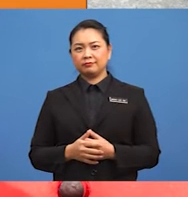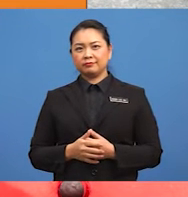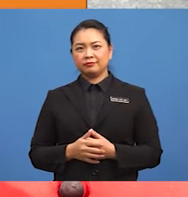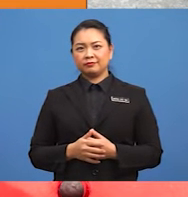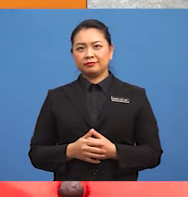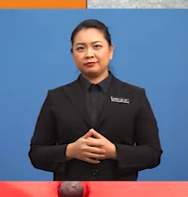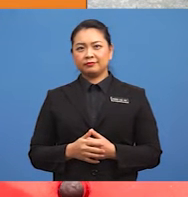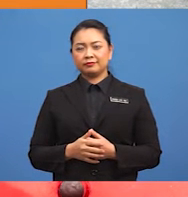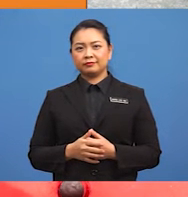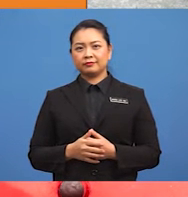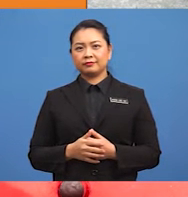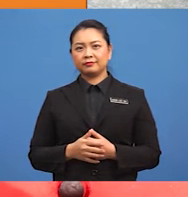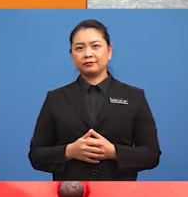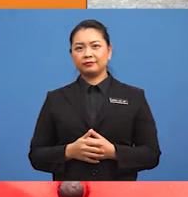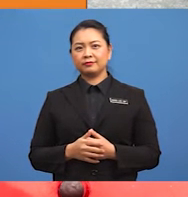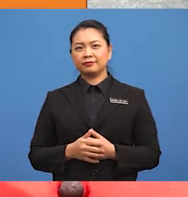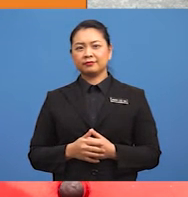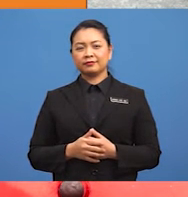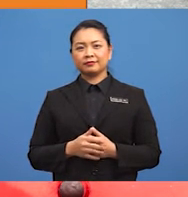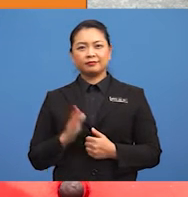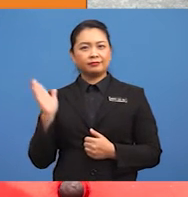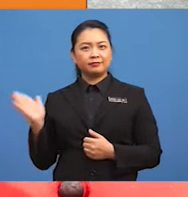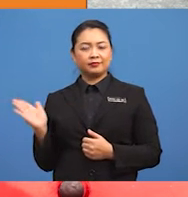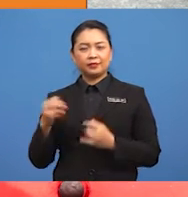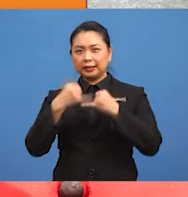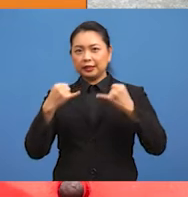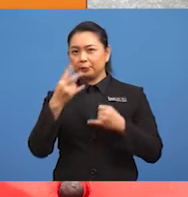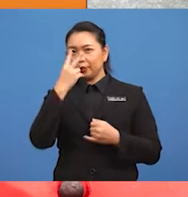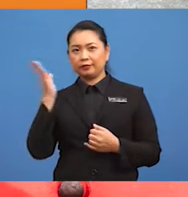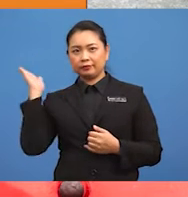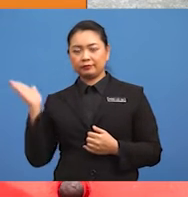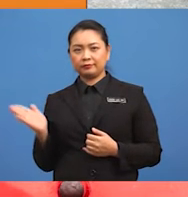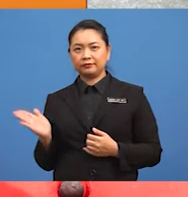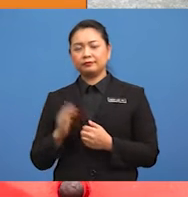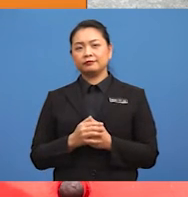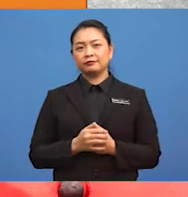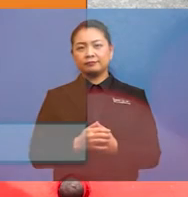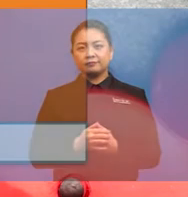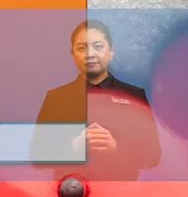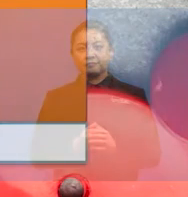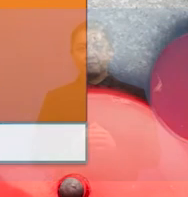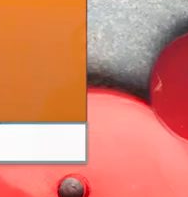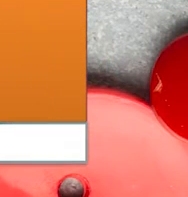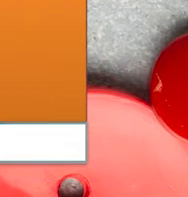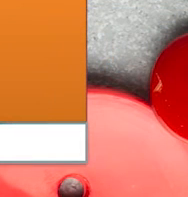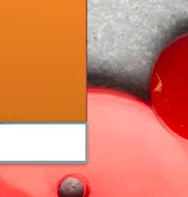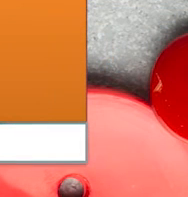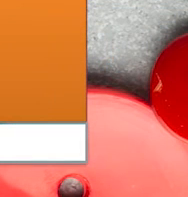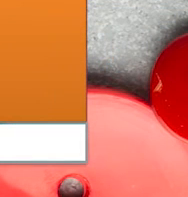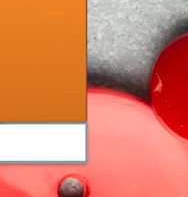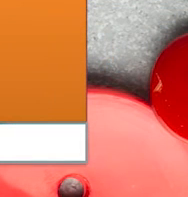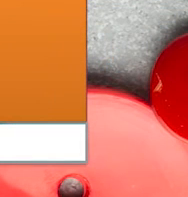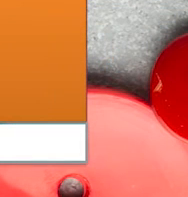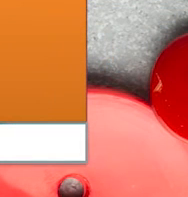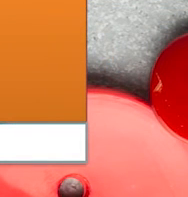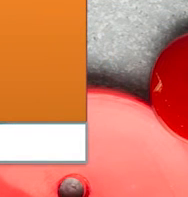iaitu cangkuk dan palang, cangkuk dan mata, cangkuk dan rumah, butang katuk, butang dan